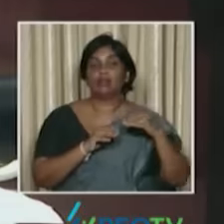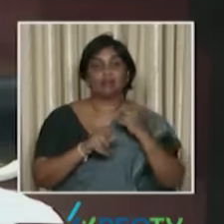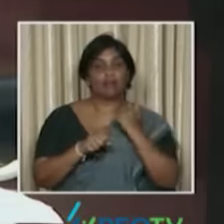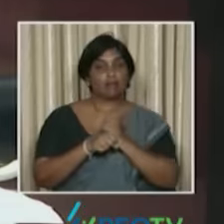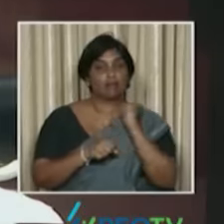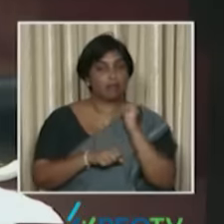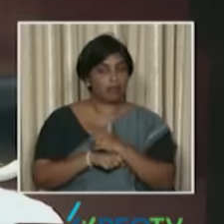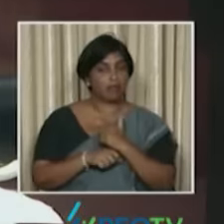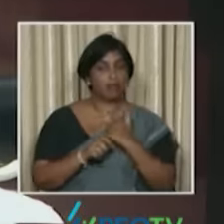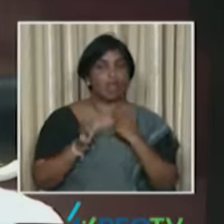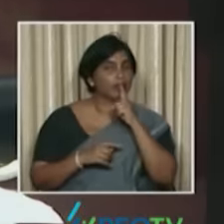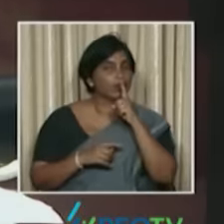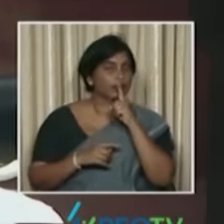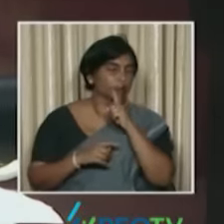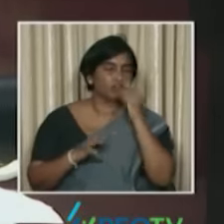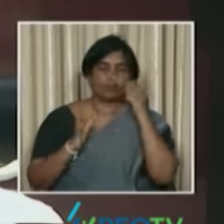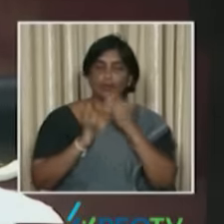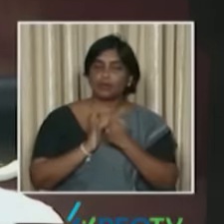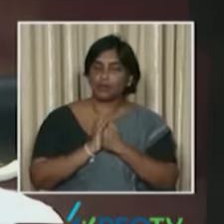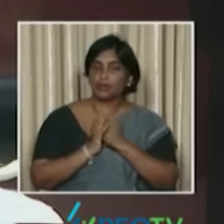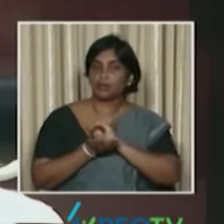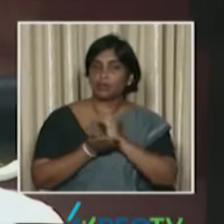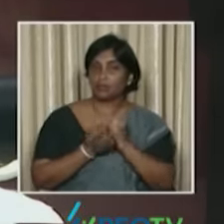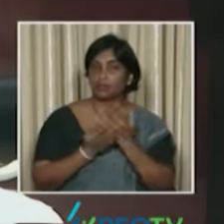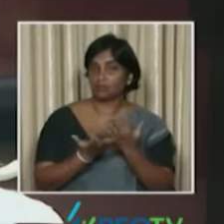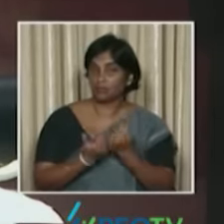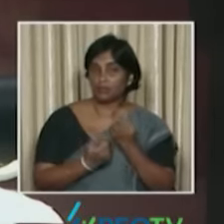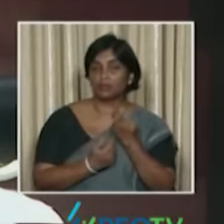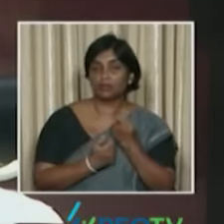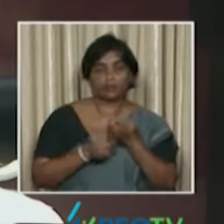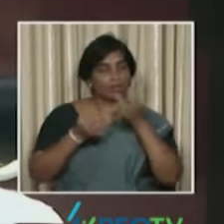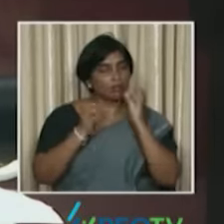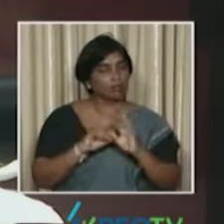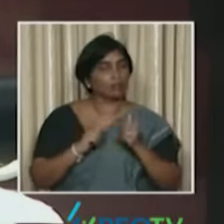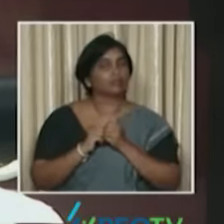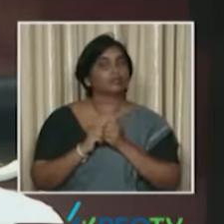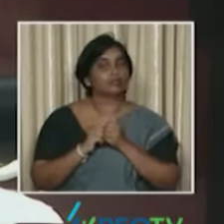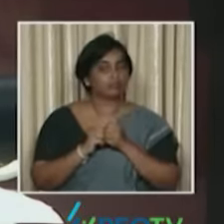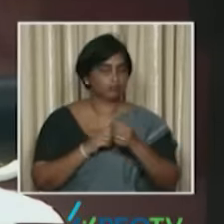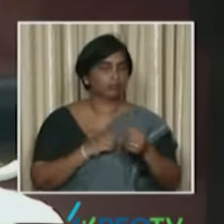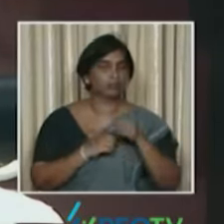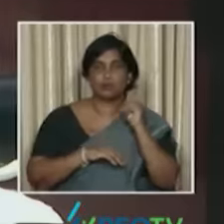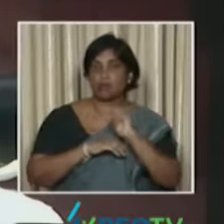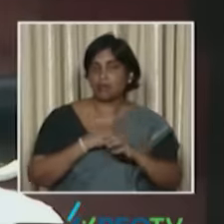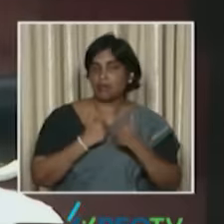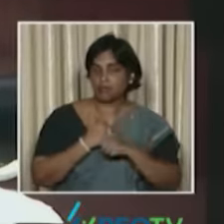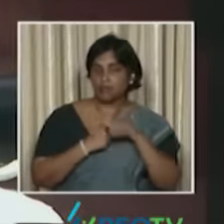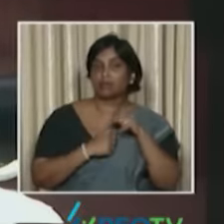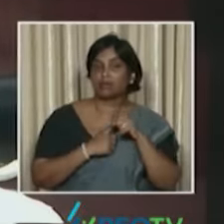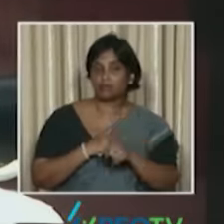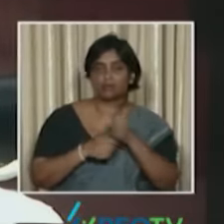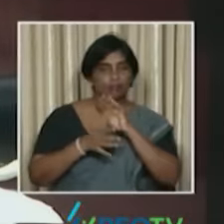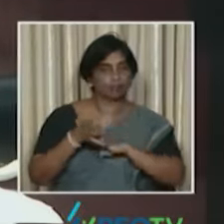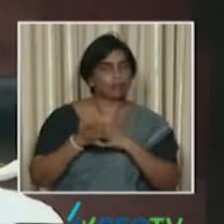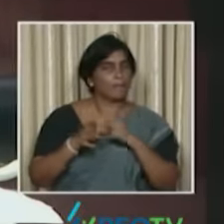ගෙවීමක් අර්ජුන ඇලෝසිස් ලෙස ගෙවනවා. මේ භාණ්ඩාගාරයට ආ යුතු ධනය නිසි පරිදි ගලවාගෙන ගලාගෙන යන සලස්මක් හදන්න ඕනේ. ඒකට තියෙන